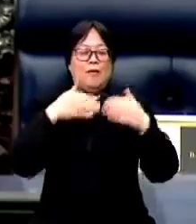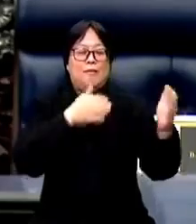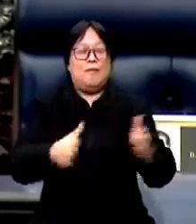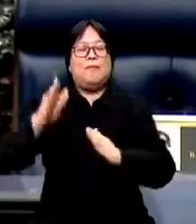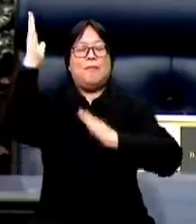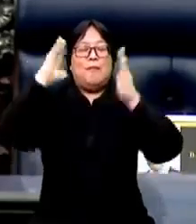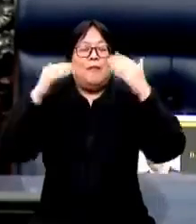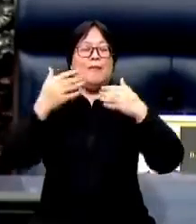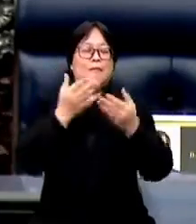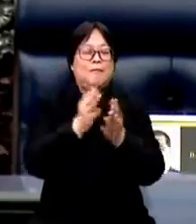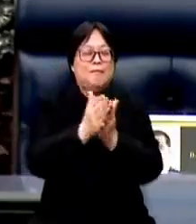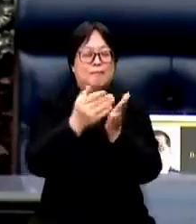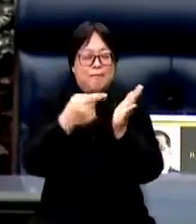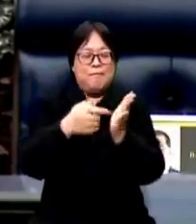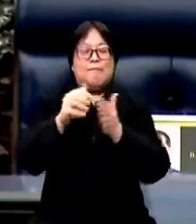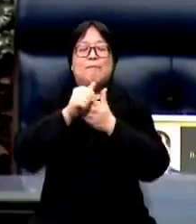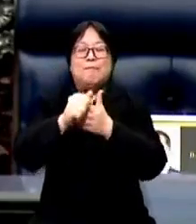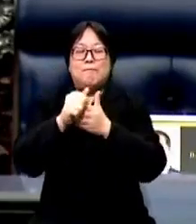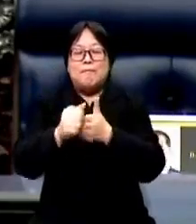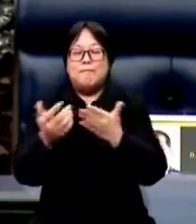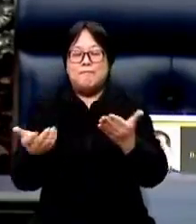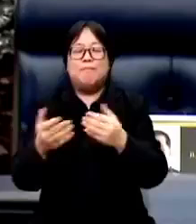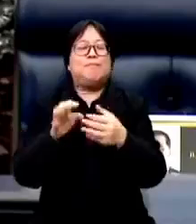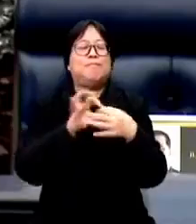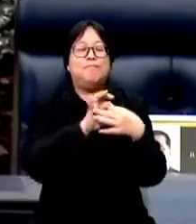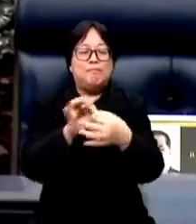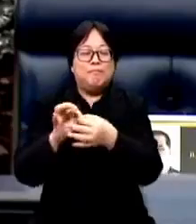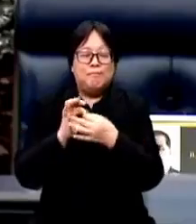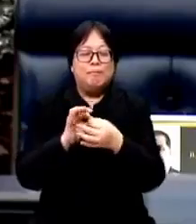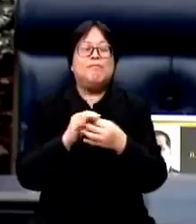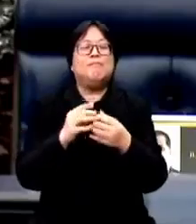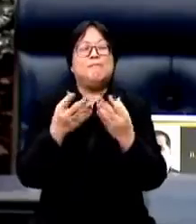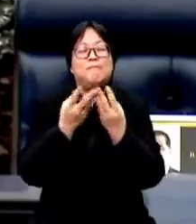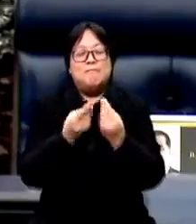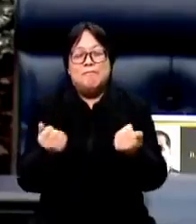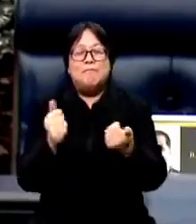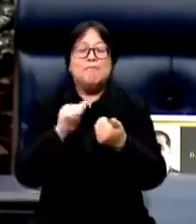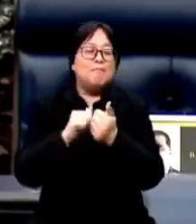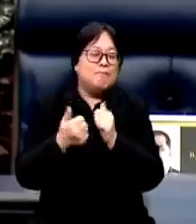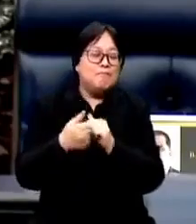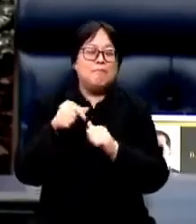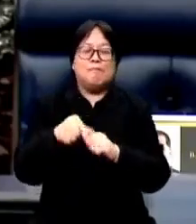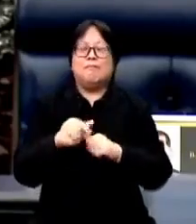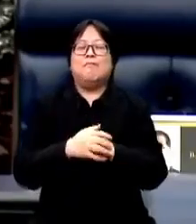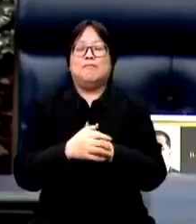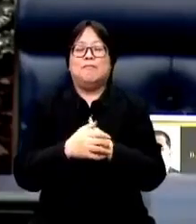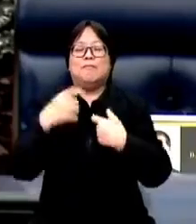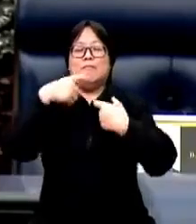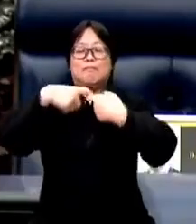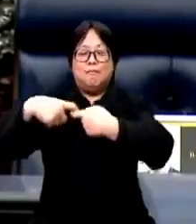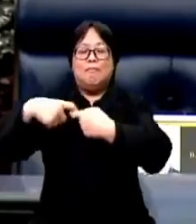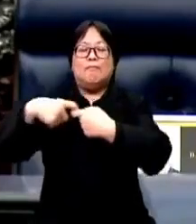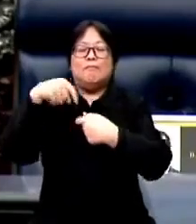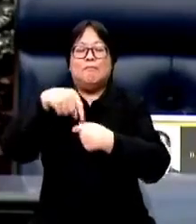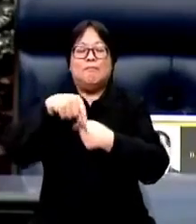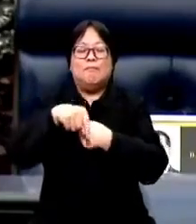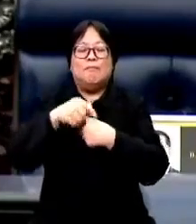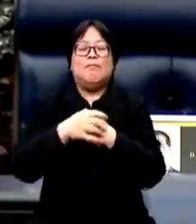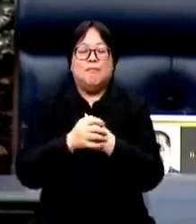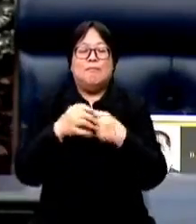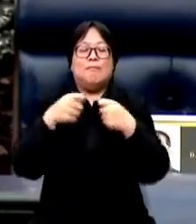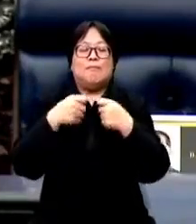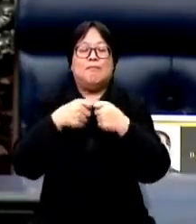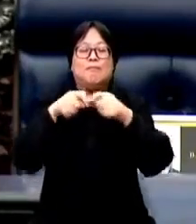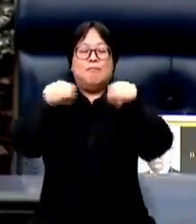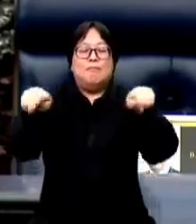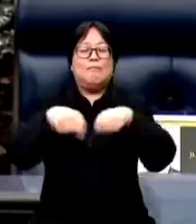Malaysia Sebagai panduan dan memberi kerjasama dalam menyelesaikan isu-isu Berbangkit berkenaan pemasangan pengecas awam